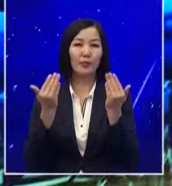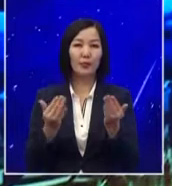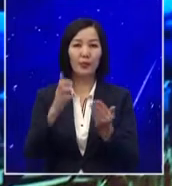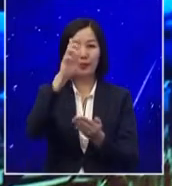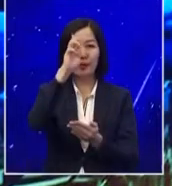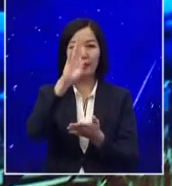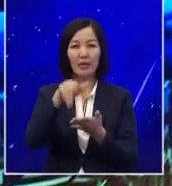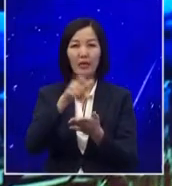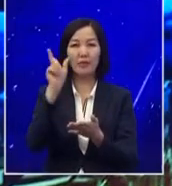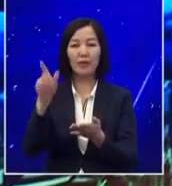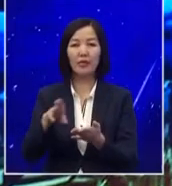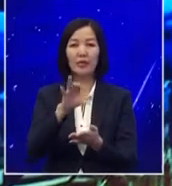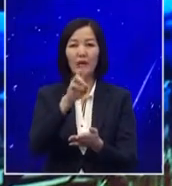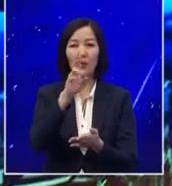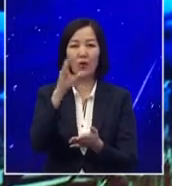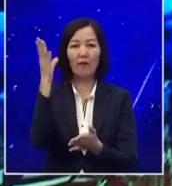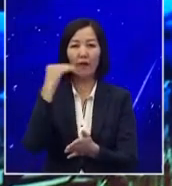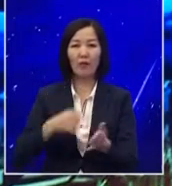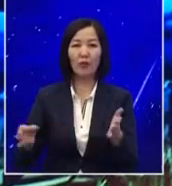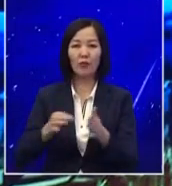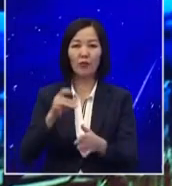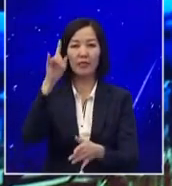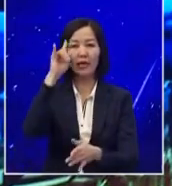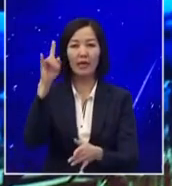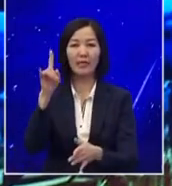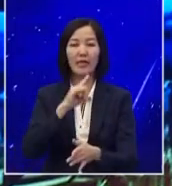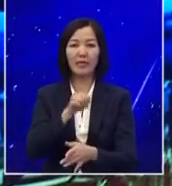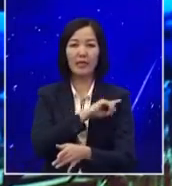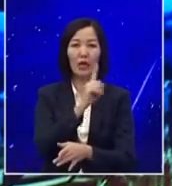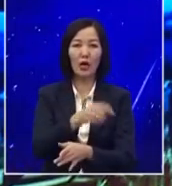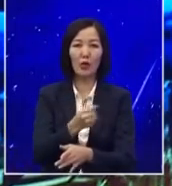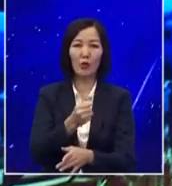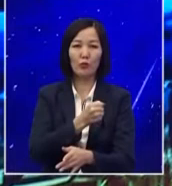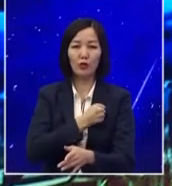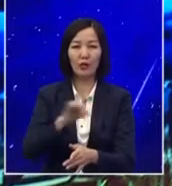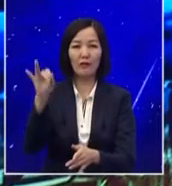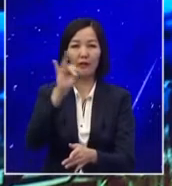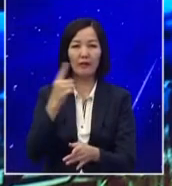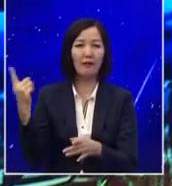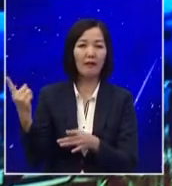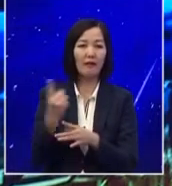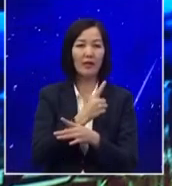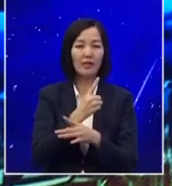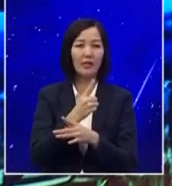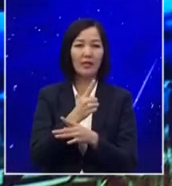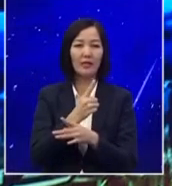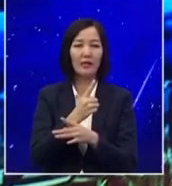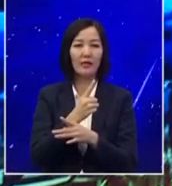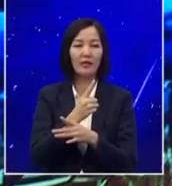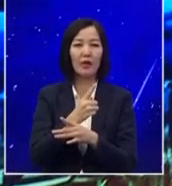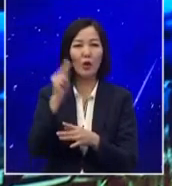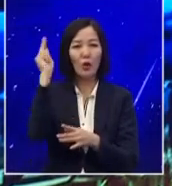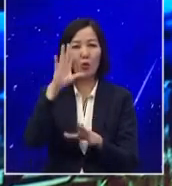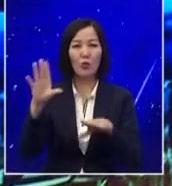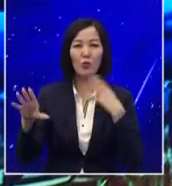Бүгін мемлекет басшысы Қасым Жомарт Тоқаев Алматы облысында өткен Қазақстан қарулы күштерінің тарихында алғаш рет кешенді